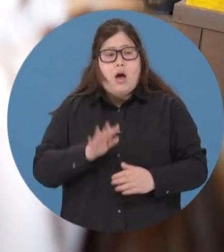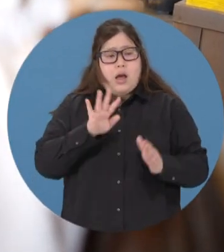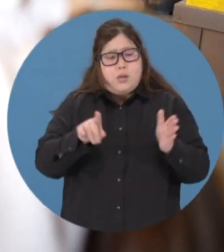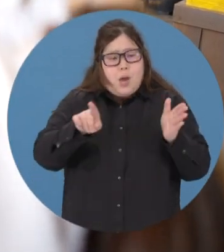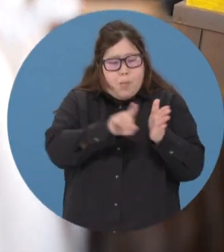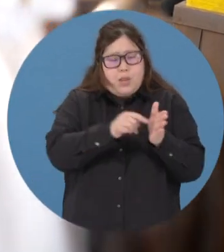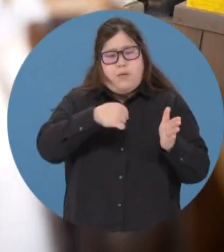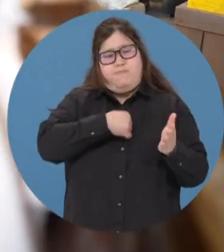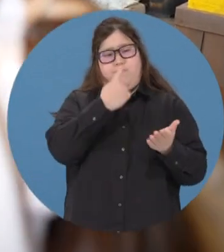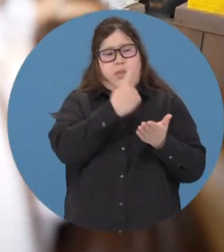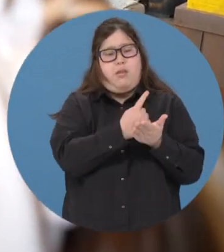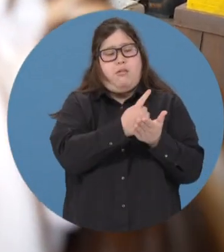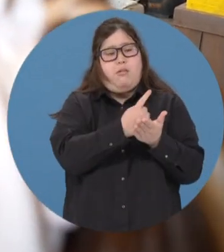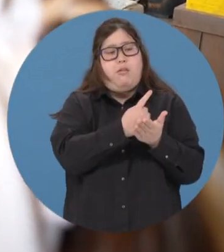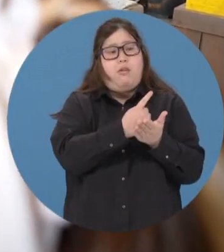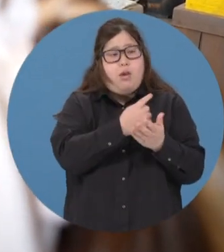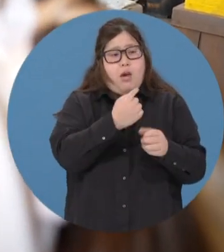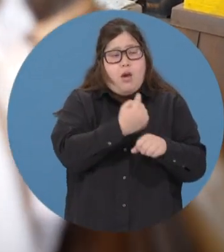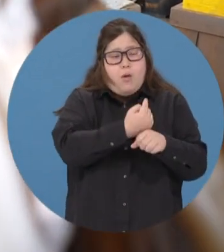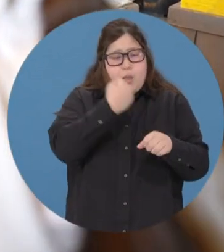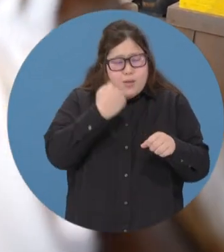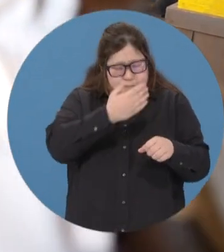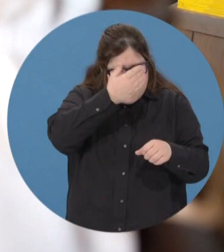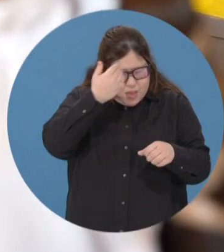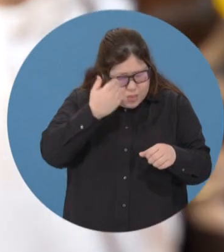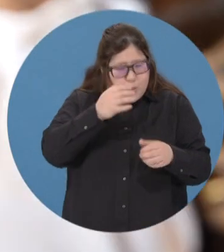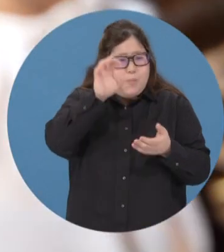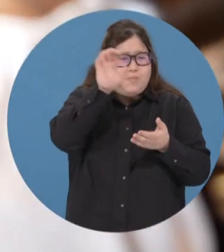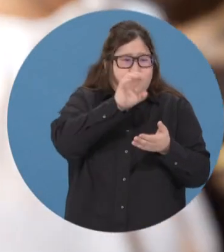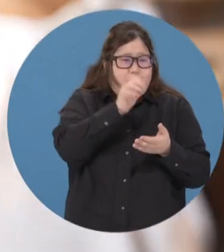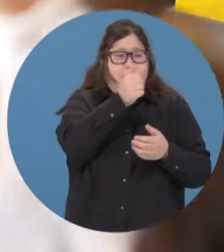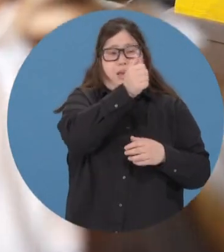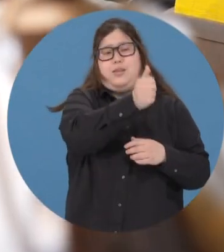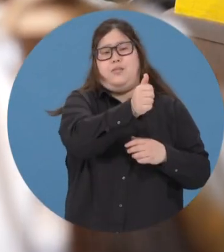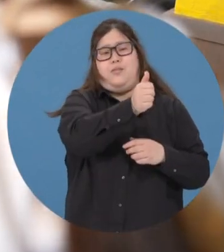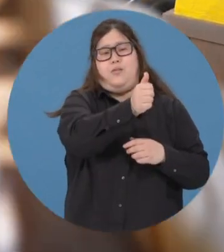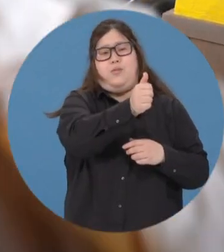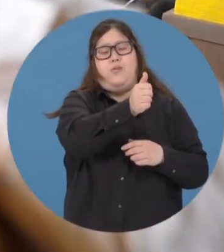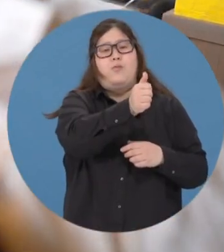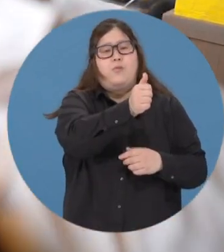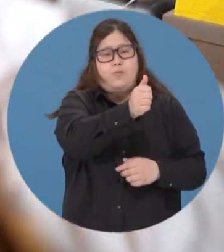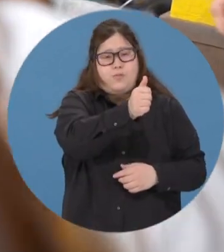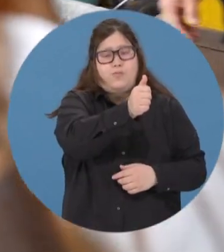いなかったんですけど、去年やっとね、見習いの人が出てまして、